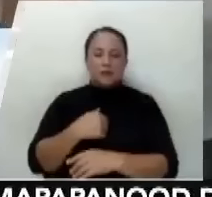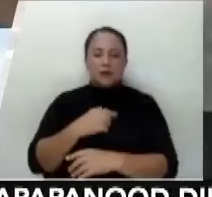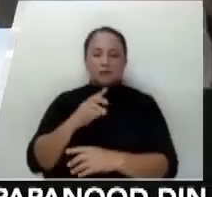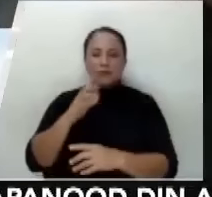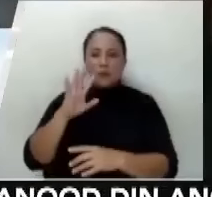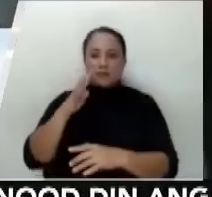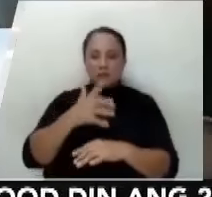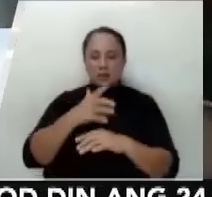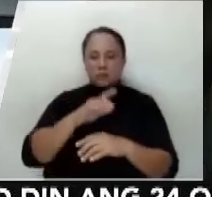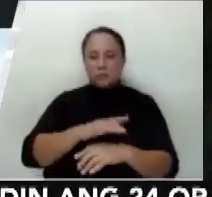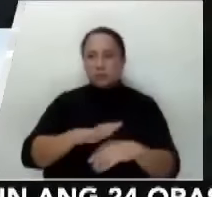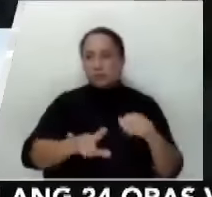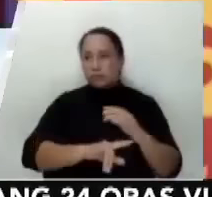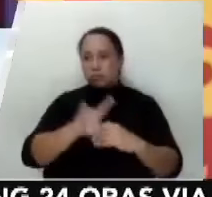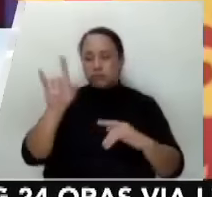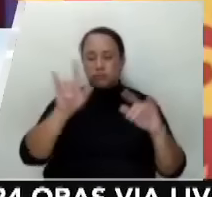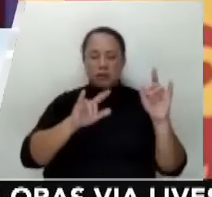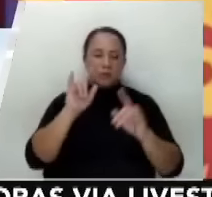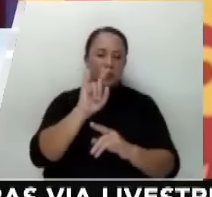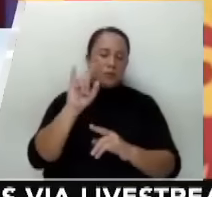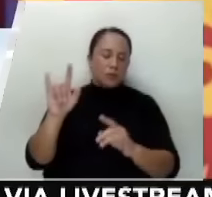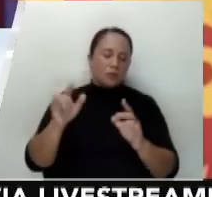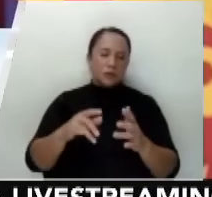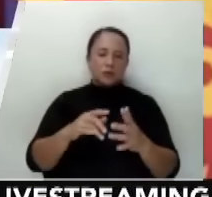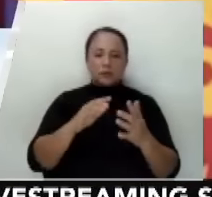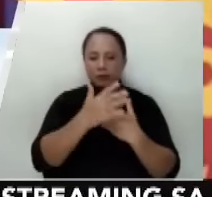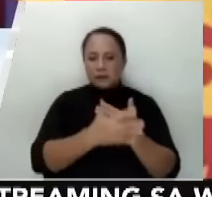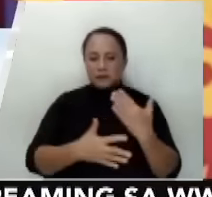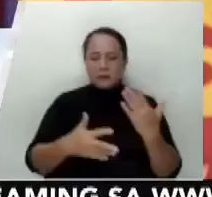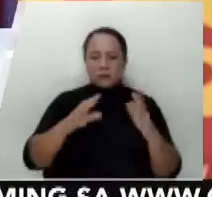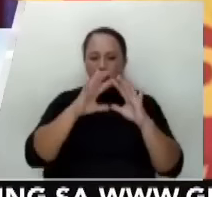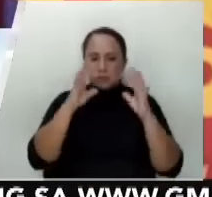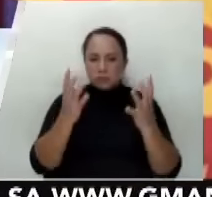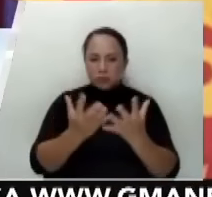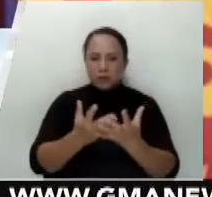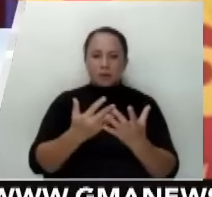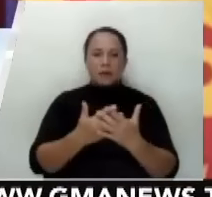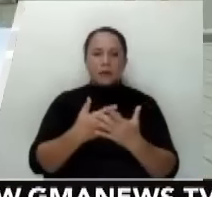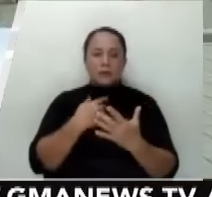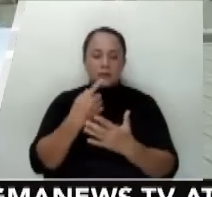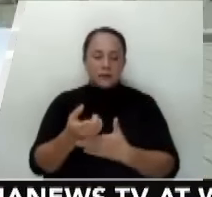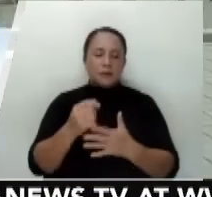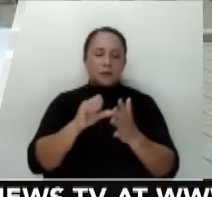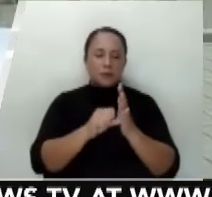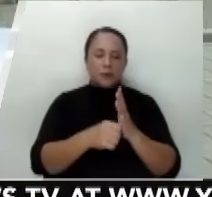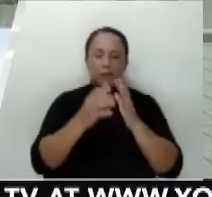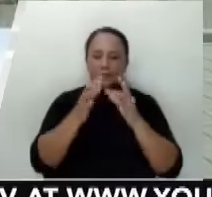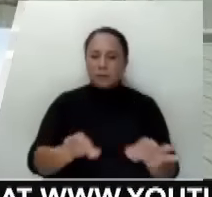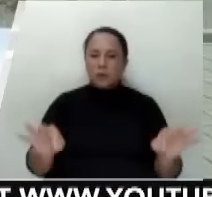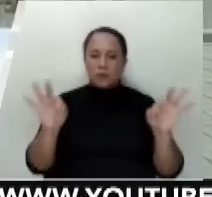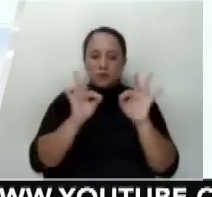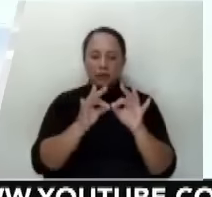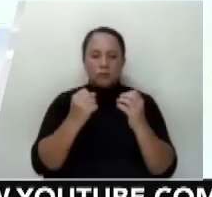niya ipromote ang bansa sa mundo. Sa kanyang pahayag bago umalis, binigyan din ng Pangulo ang kahalagahan ng pagpapaigting sa labor cooperation sa mga